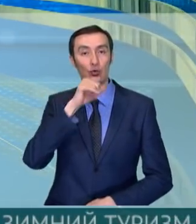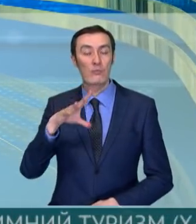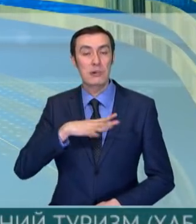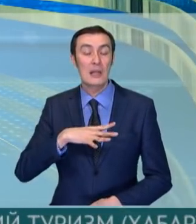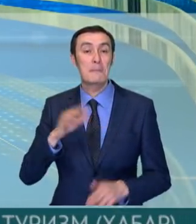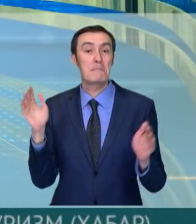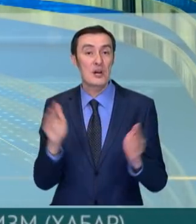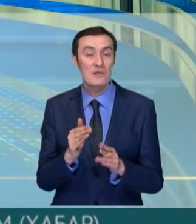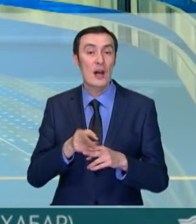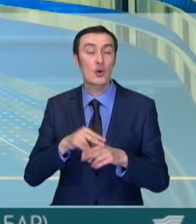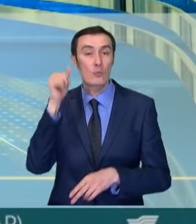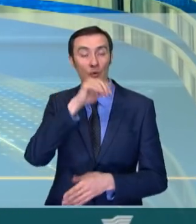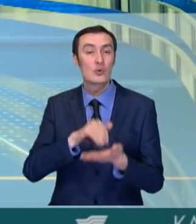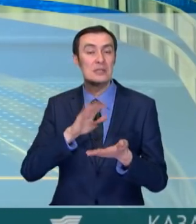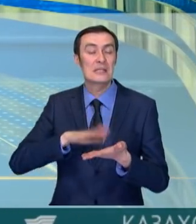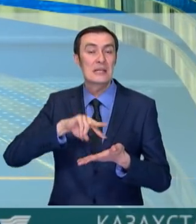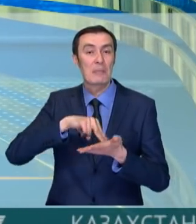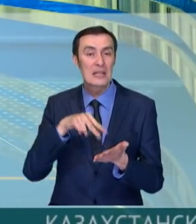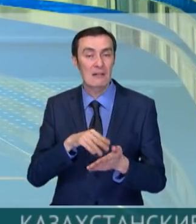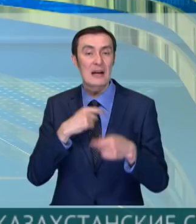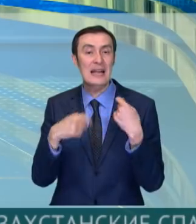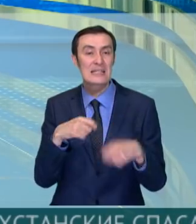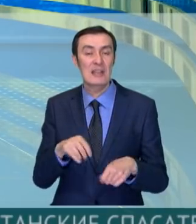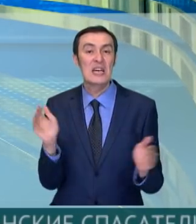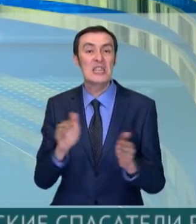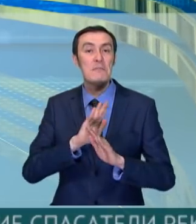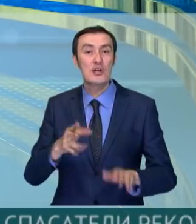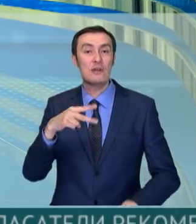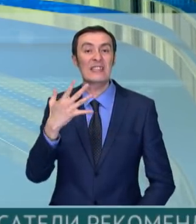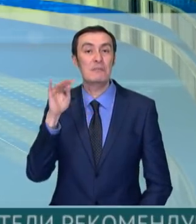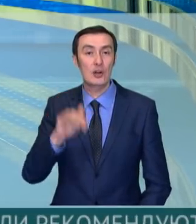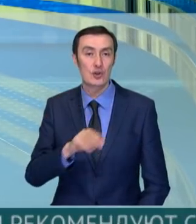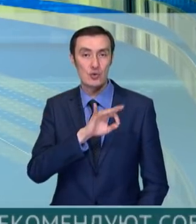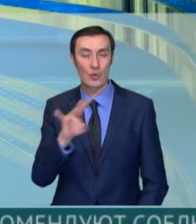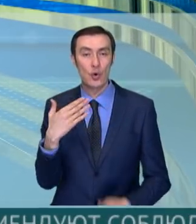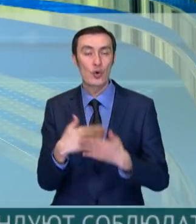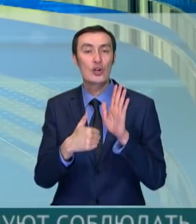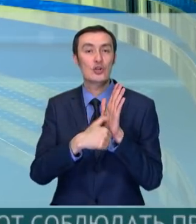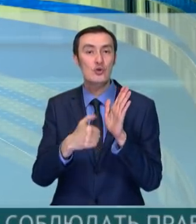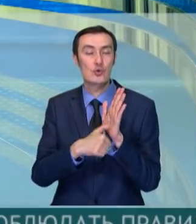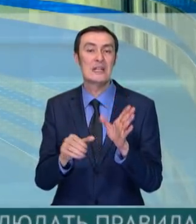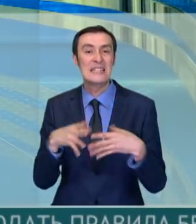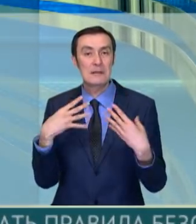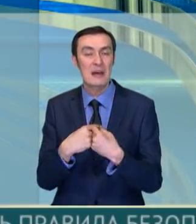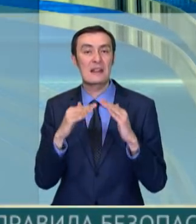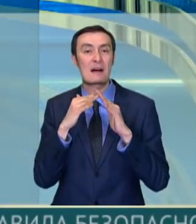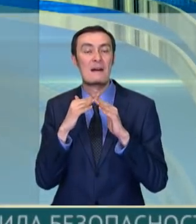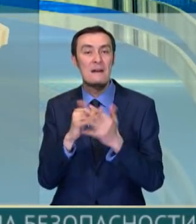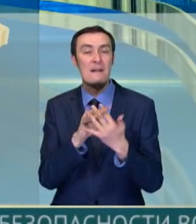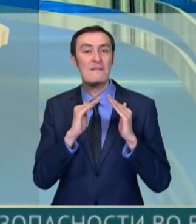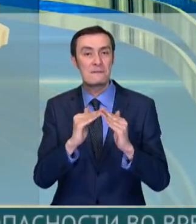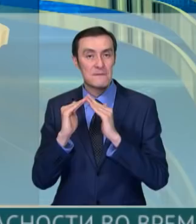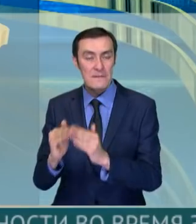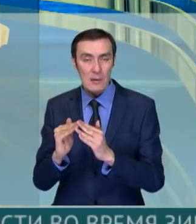разы меньше. В этом году запланировано реализовать не менее 25 тысяч тонн. Около 600 семейных ферм получили кредиты и